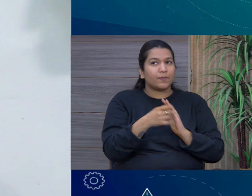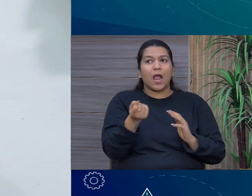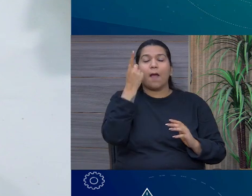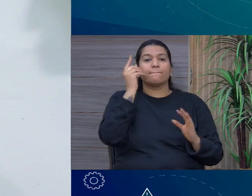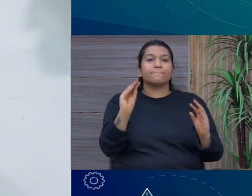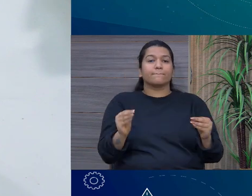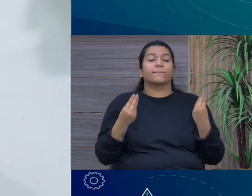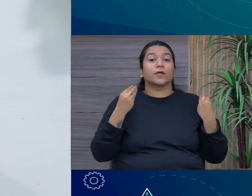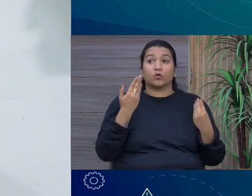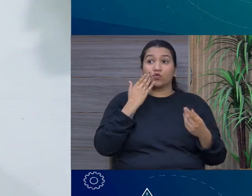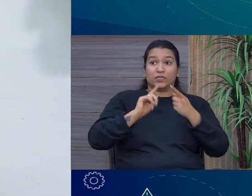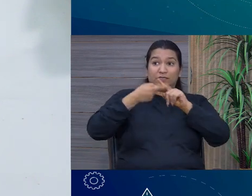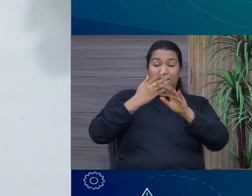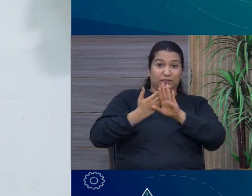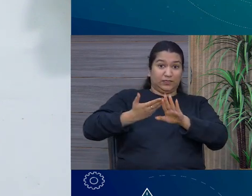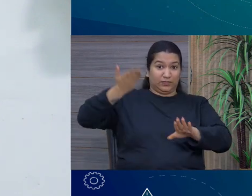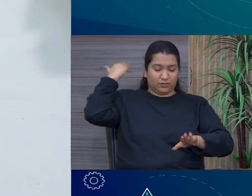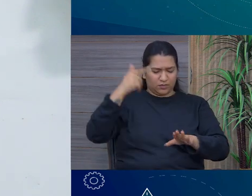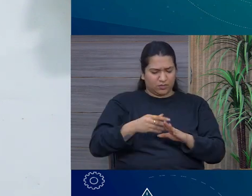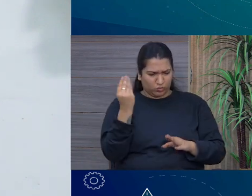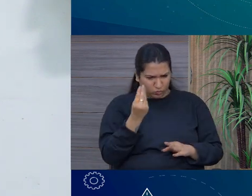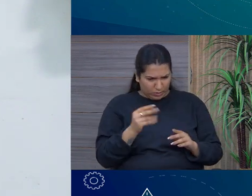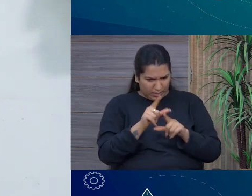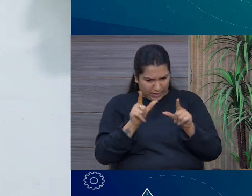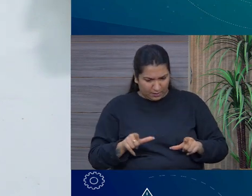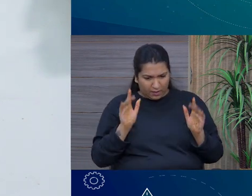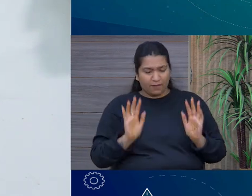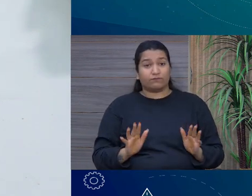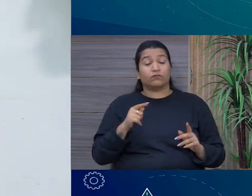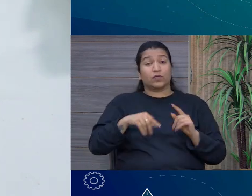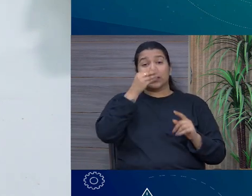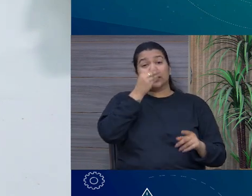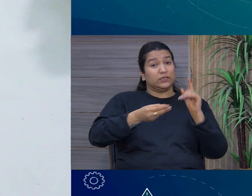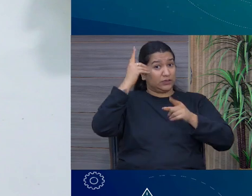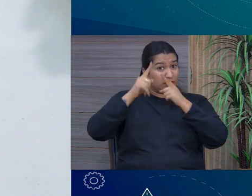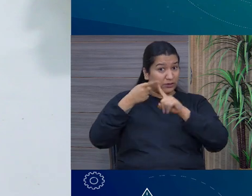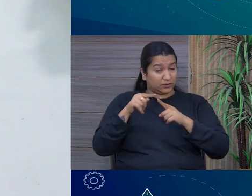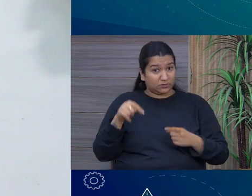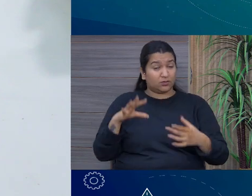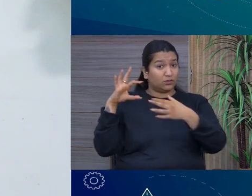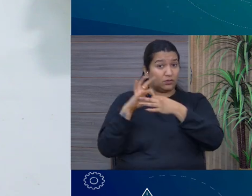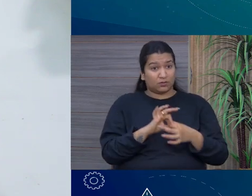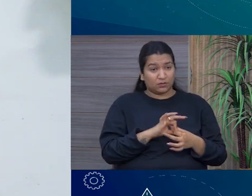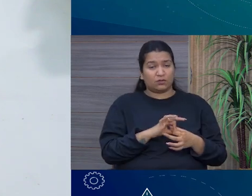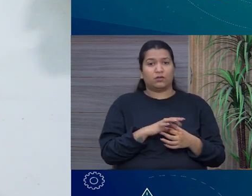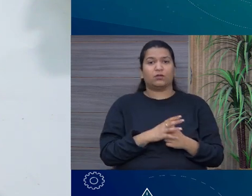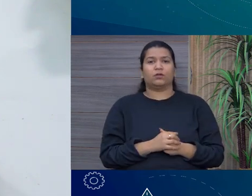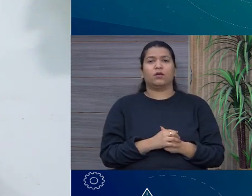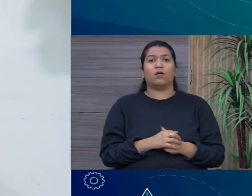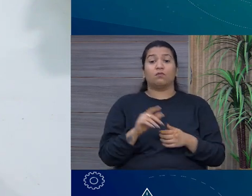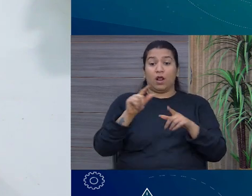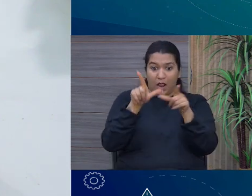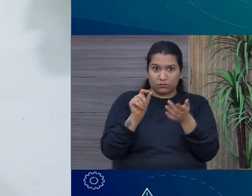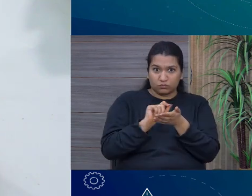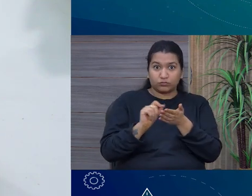अगर प्राचीन संदर्भों की आप बात करते हैं तो कुछ एक भाषाएं जरूर थी, आप प्राचीन भारत के इतिहास से देखें तो वहाँ पर ब्राह्मी लिपि लिखी जाती थी, जो लेफ्ट